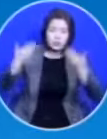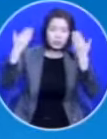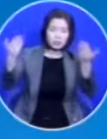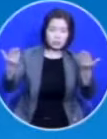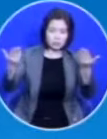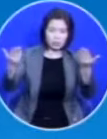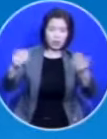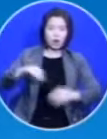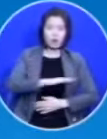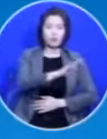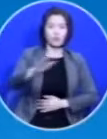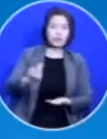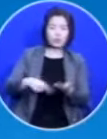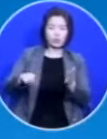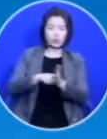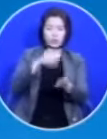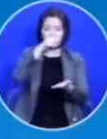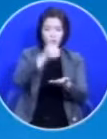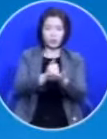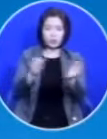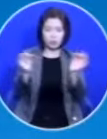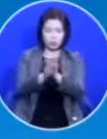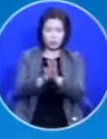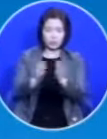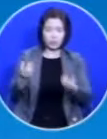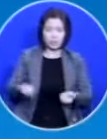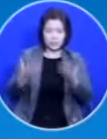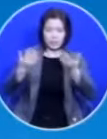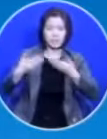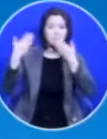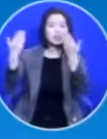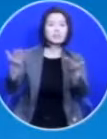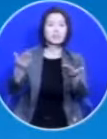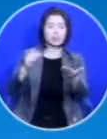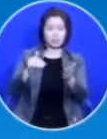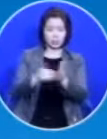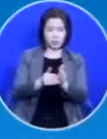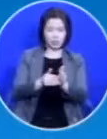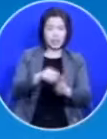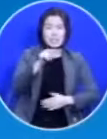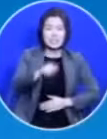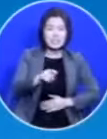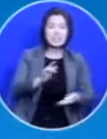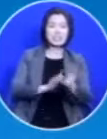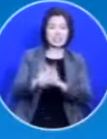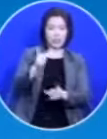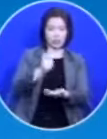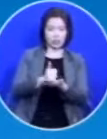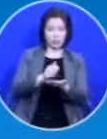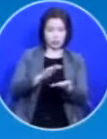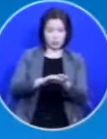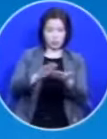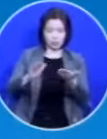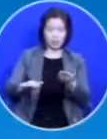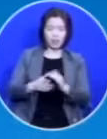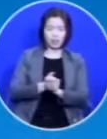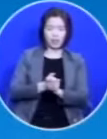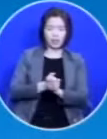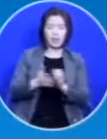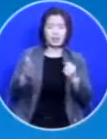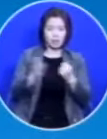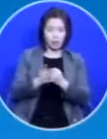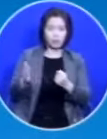속죄 제사를 드려 주신 분입니다 그 예수님이 그러니까 고난당하는